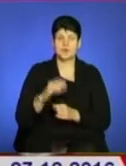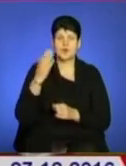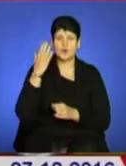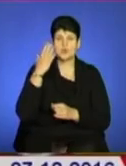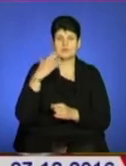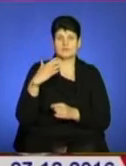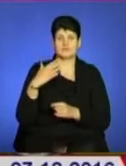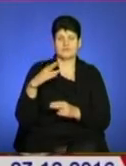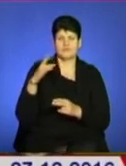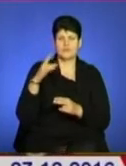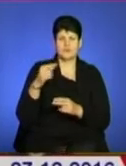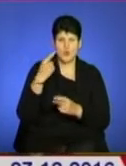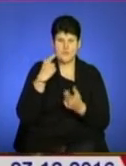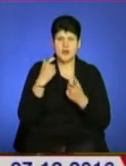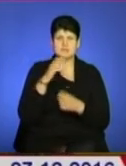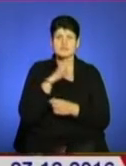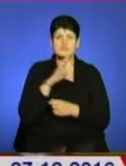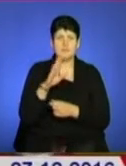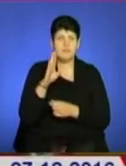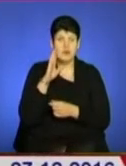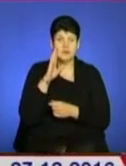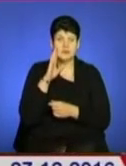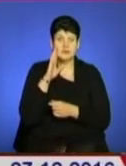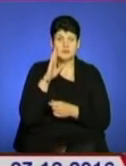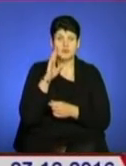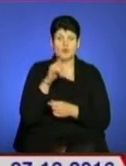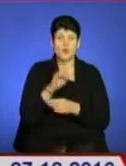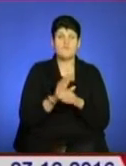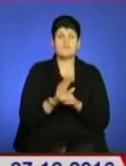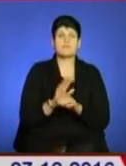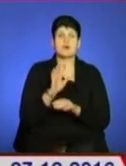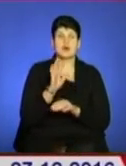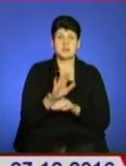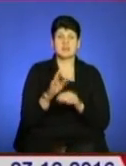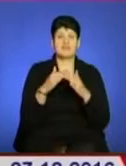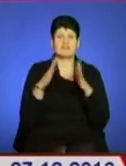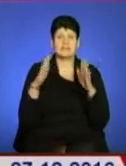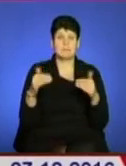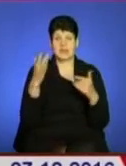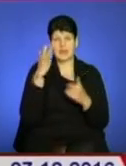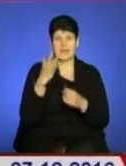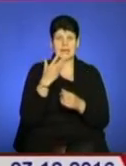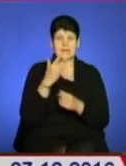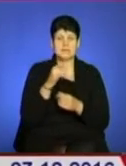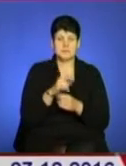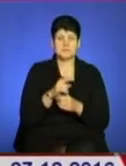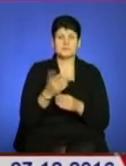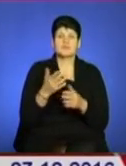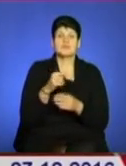він образив свою матір, то його відправили у табір літній, де він